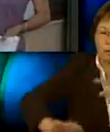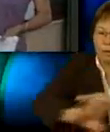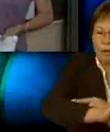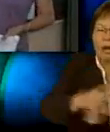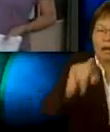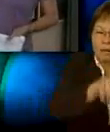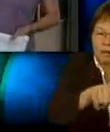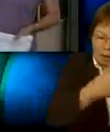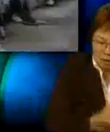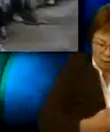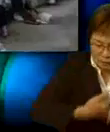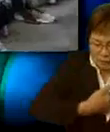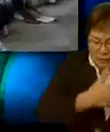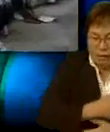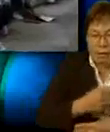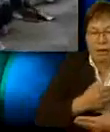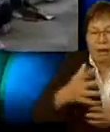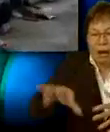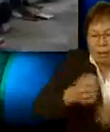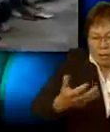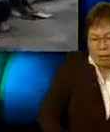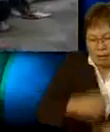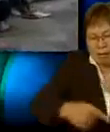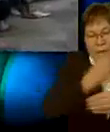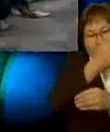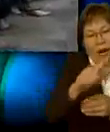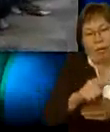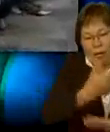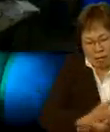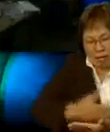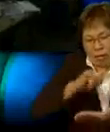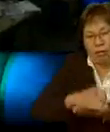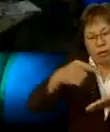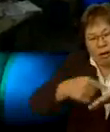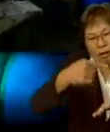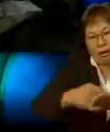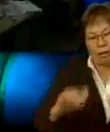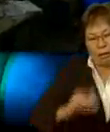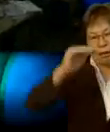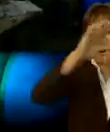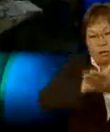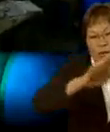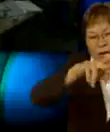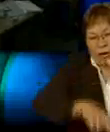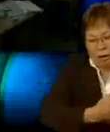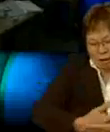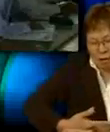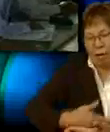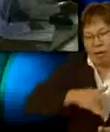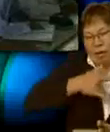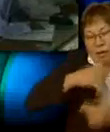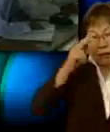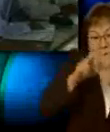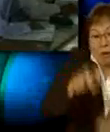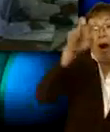mereka sebagai anak sendiri dan mengambil berat tentang hal ehwal anak-anak tersebut. Kadang-kadang di peringkat sekolah rendah, anak-anak akan